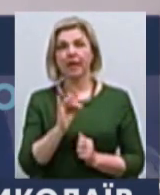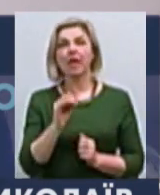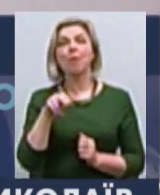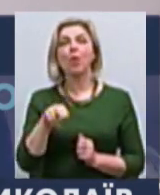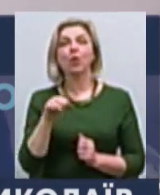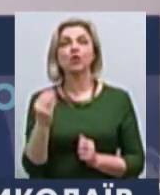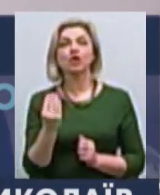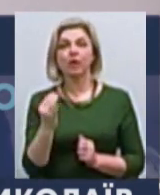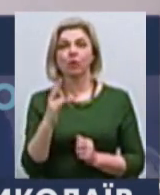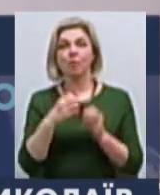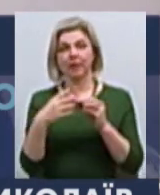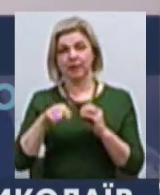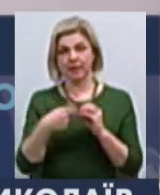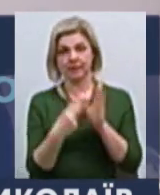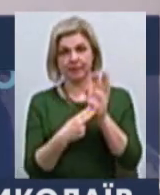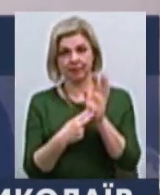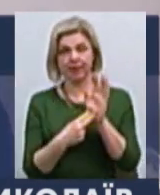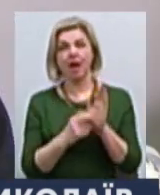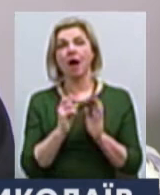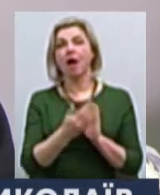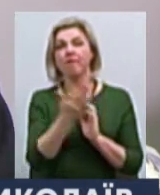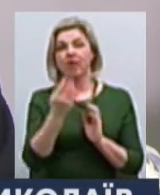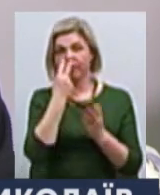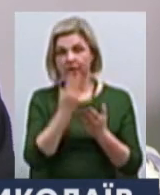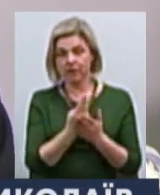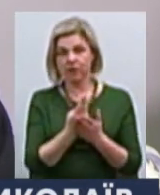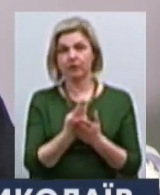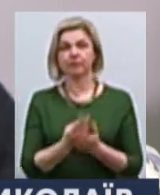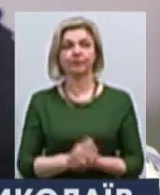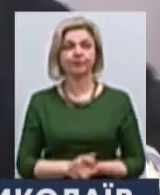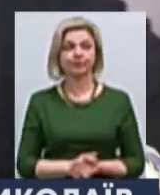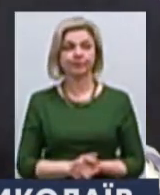Порошенко 15,7%. Як ви бачите, похибка